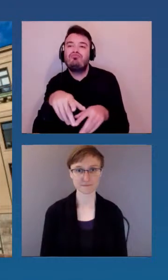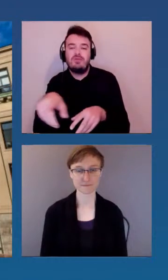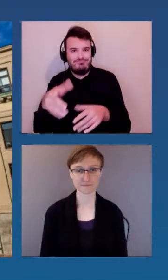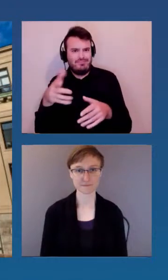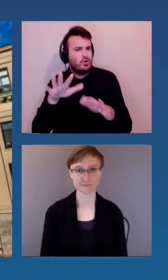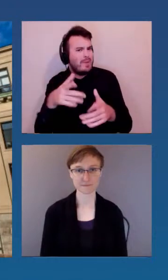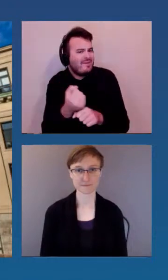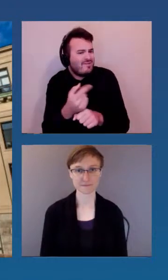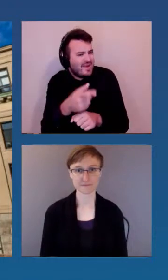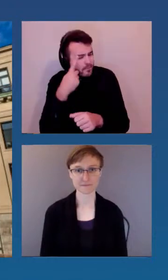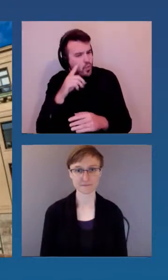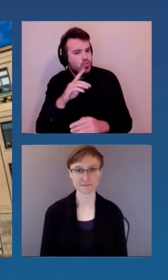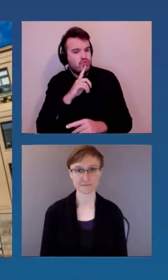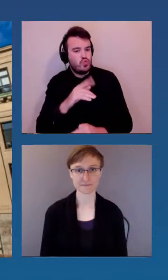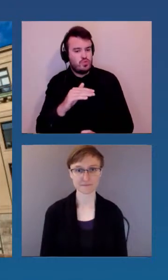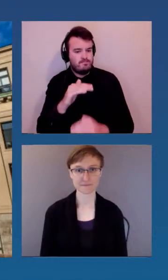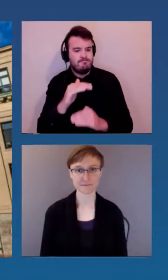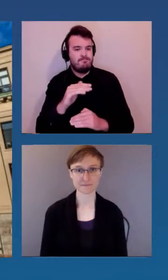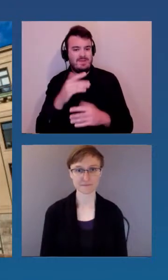will be an interesting question.